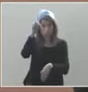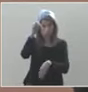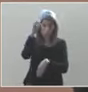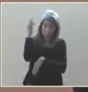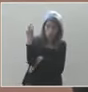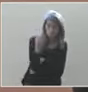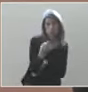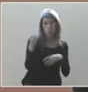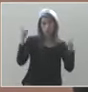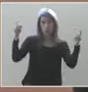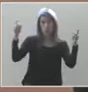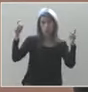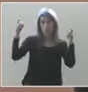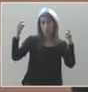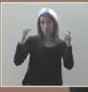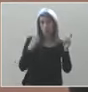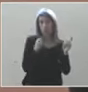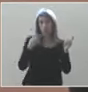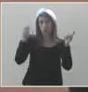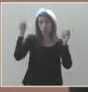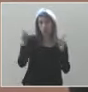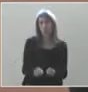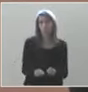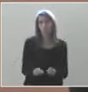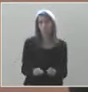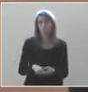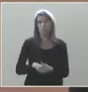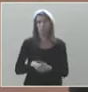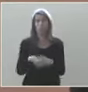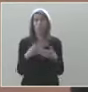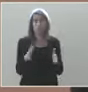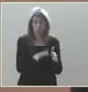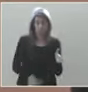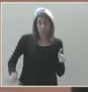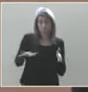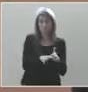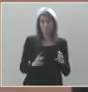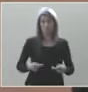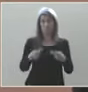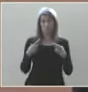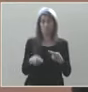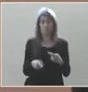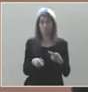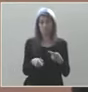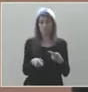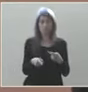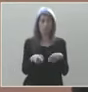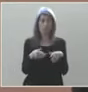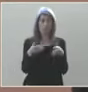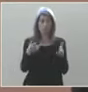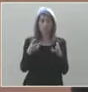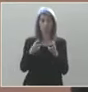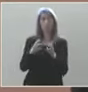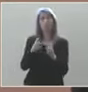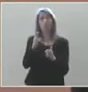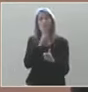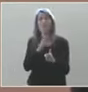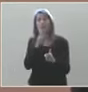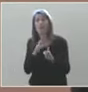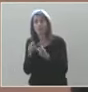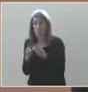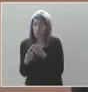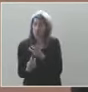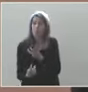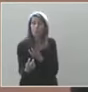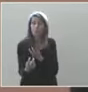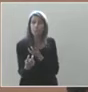développement plurimodal à l'échelle du bassin de vie, ne pouvant analyser la nécessité ou non de la voie ferrée Le Crest-Castries,